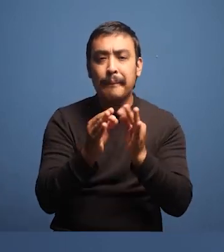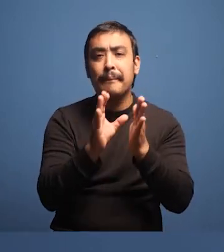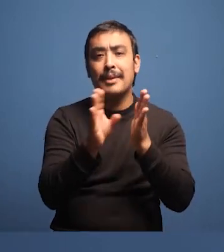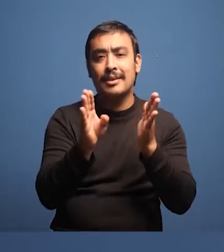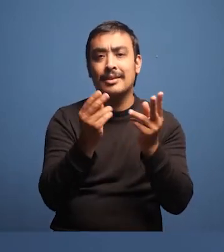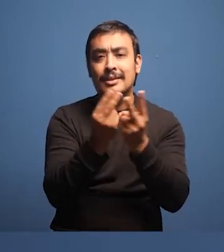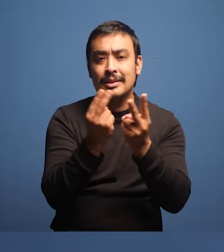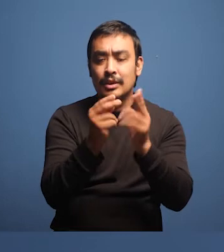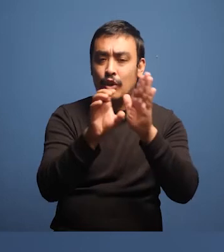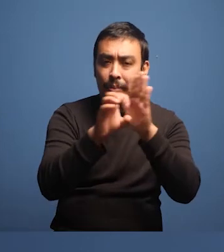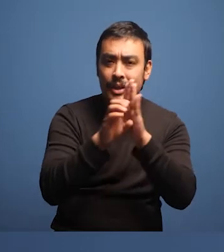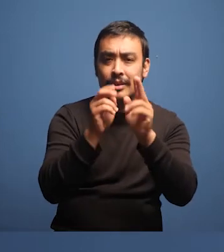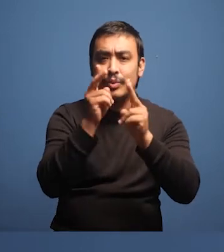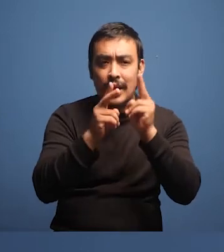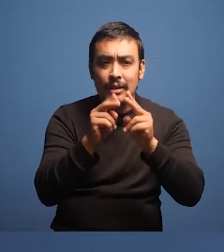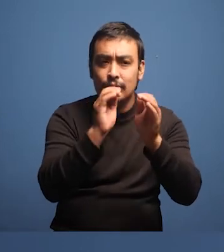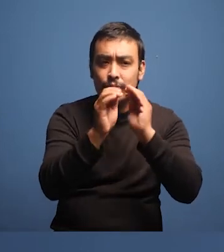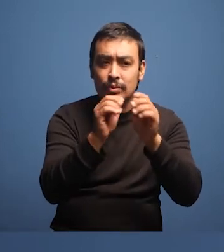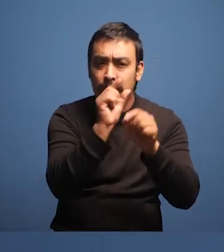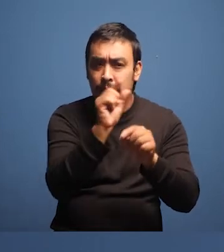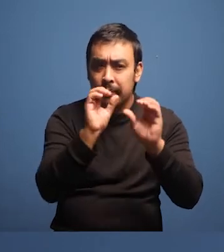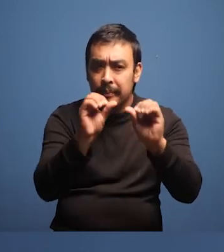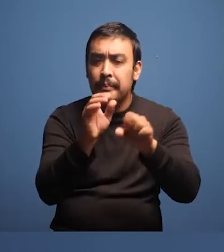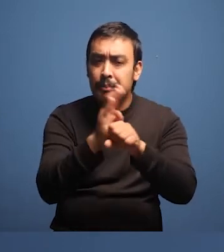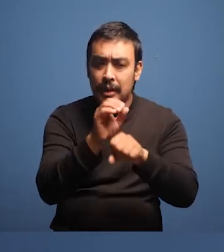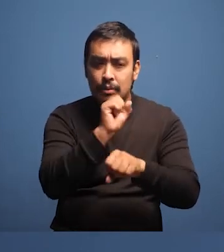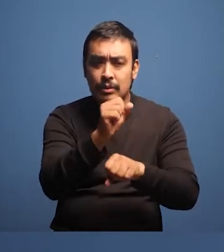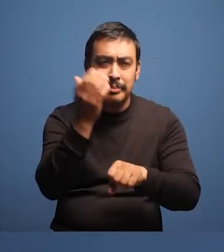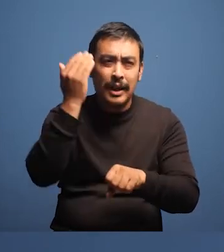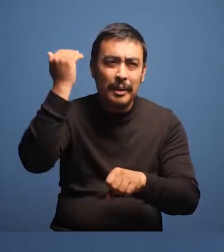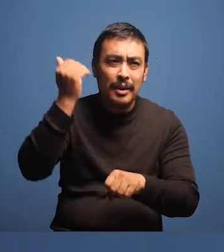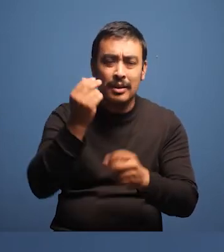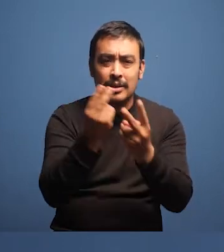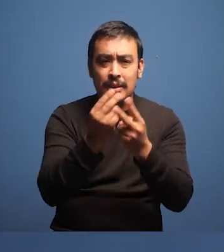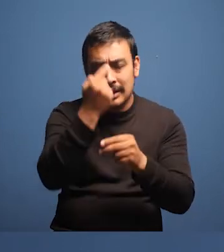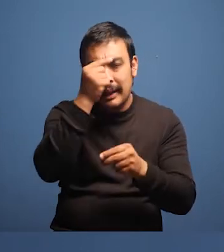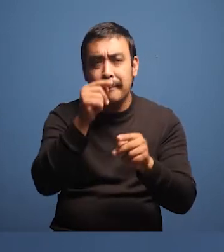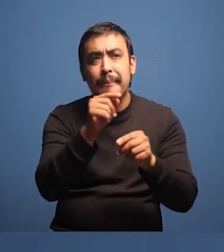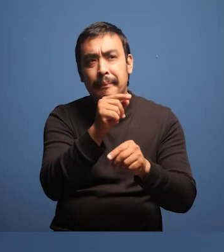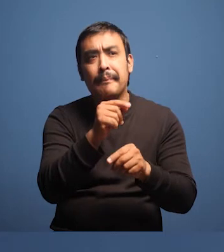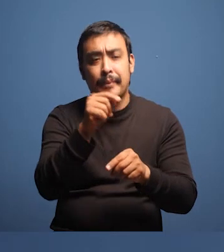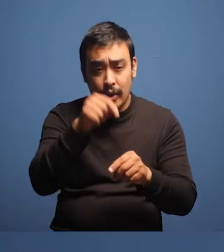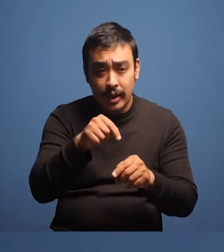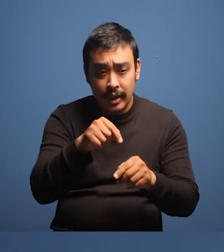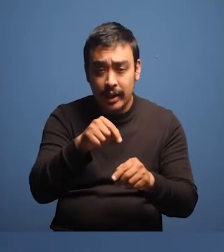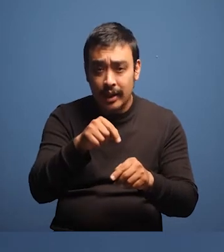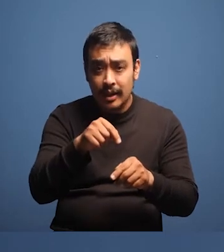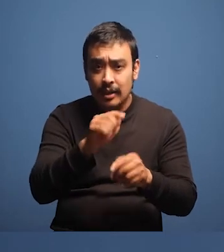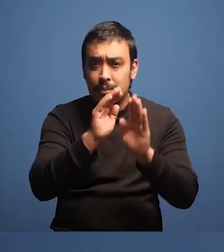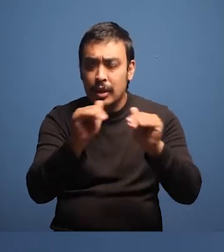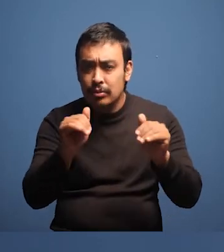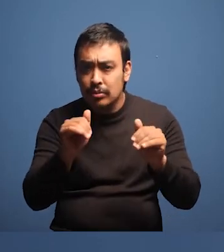त्यस्तो कमेन्ट्सहरू त्यस्तो वर्ड्सहरू चाहिँ युज गर्दाखेरि जुन चाहिँ उहाँको पास्टमा चाहिँ एउटा निकनेम टाइपको थियो जुनले चाहिँ अहिले उहाँले त अहिले